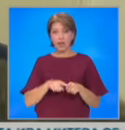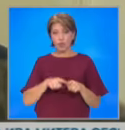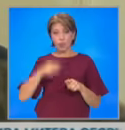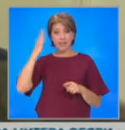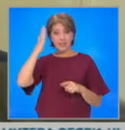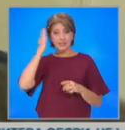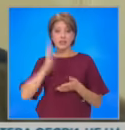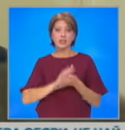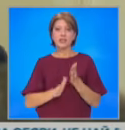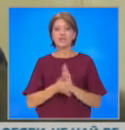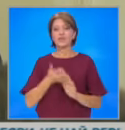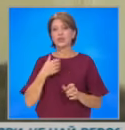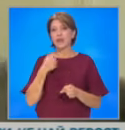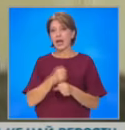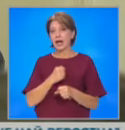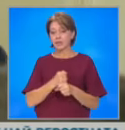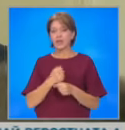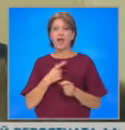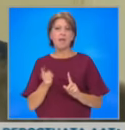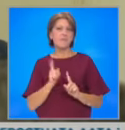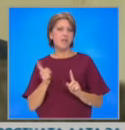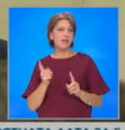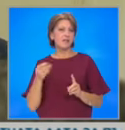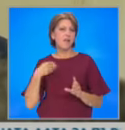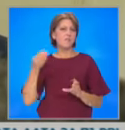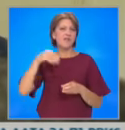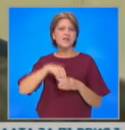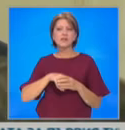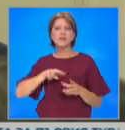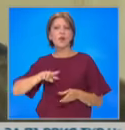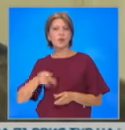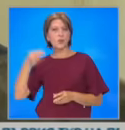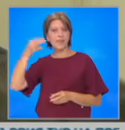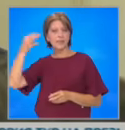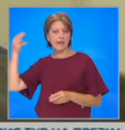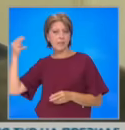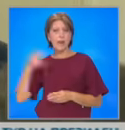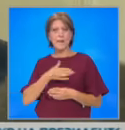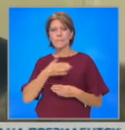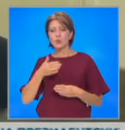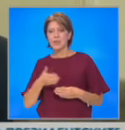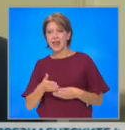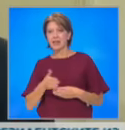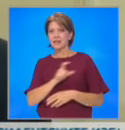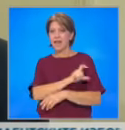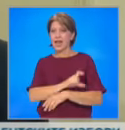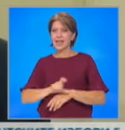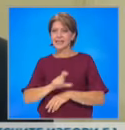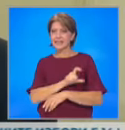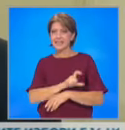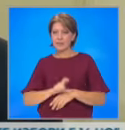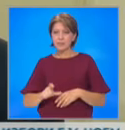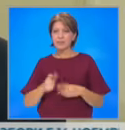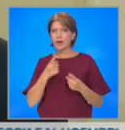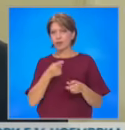фокуса. Не искам да влизам в злободневни теми. Знаете, в последните 2-3 седмици само в това се опитваха така да ме вкарат различните